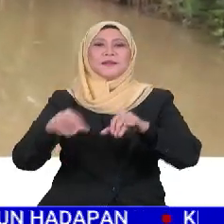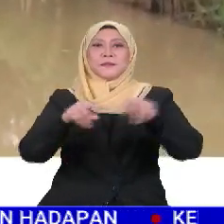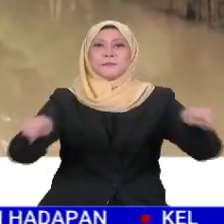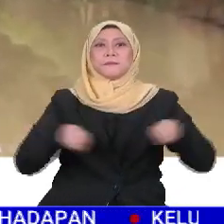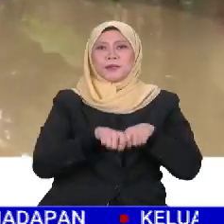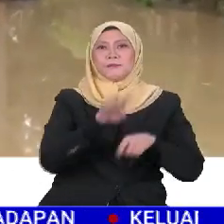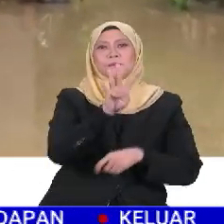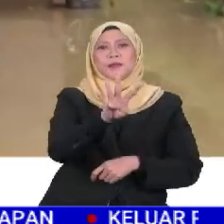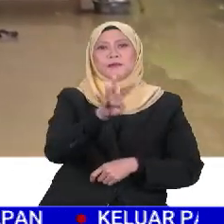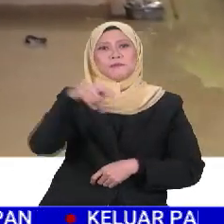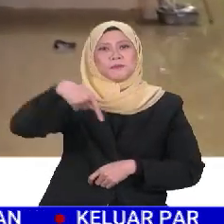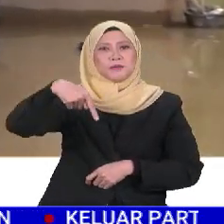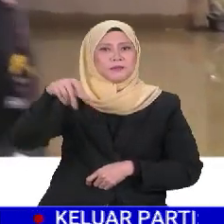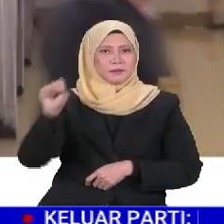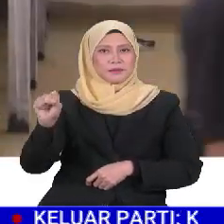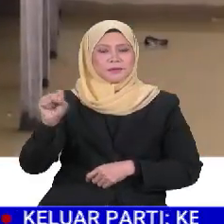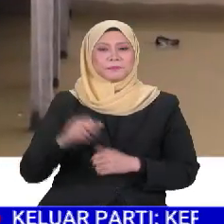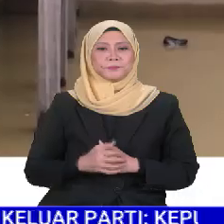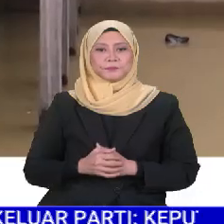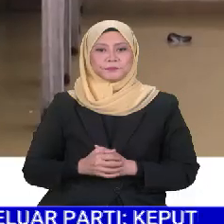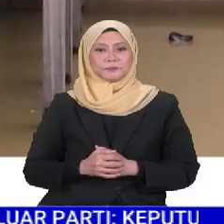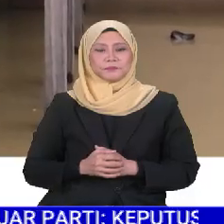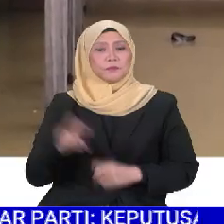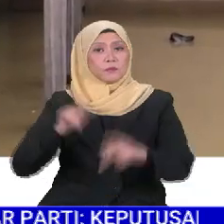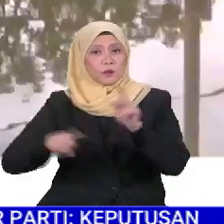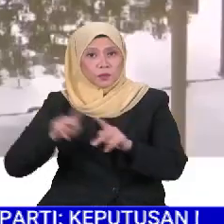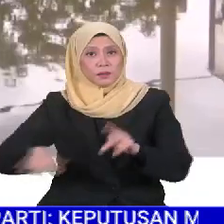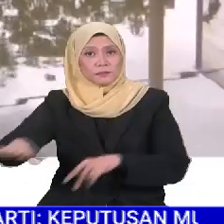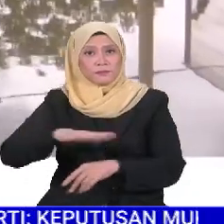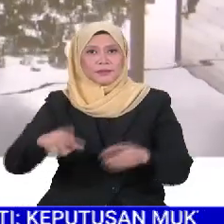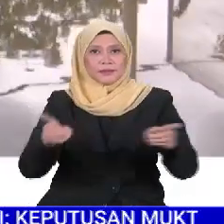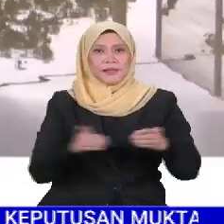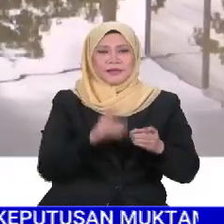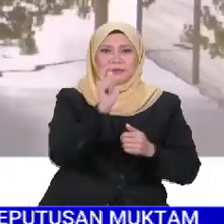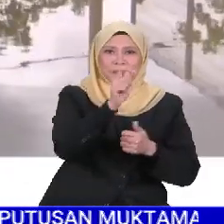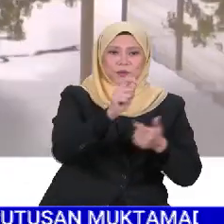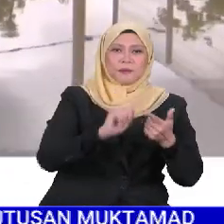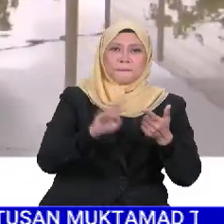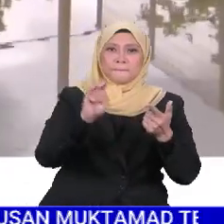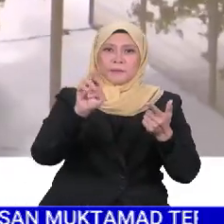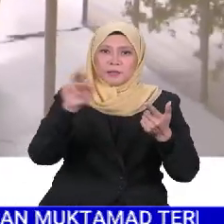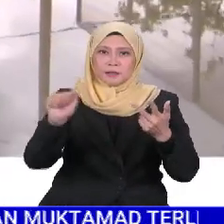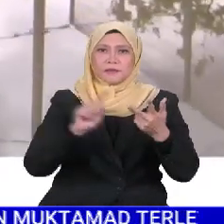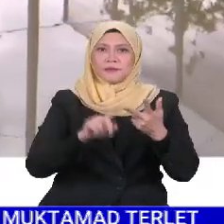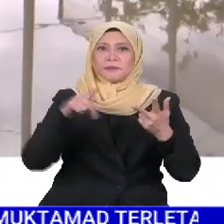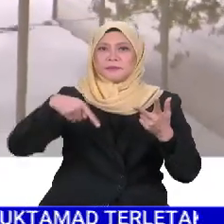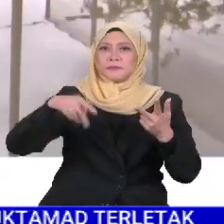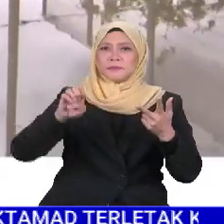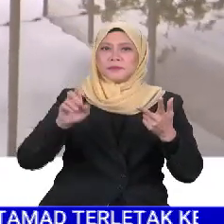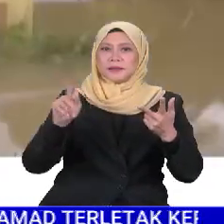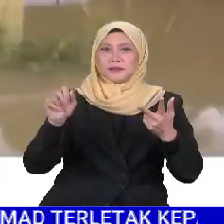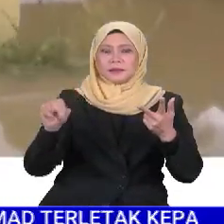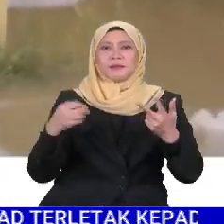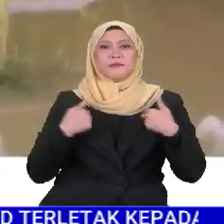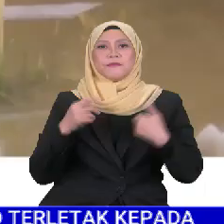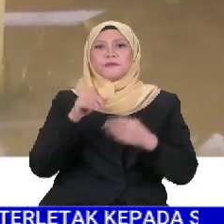4 PPS. Kesemua penduduk terlibat banjir tersebut membabitkan daerah Temeloh, Bera dan Terbaru di Pekan, di mana